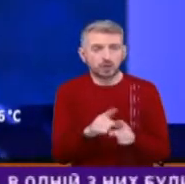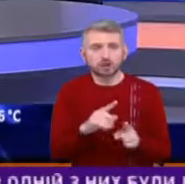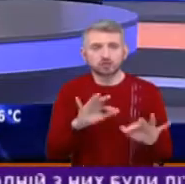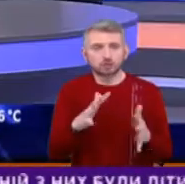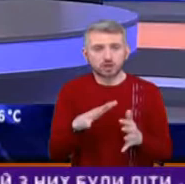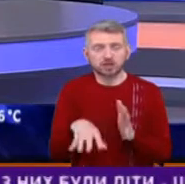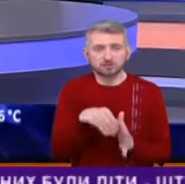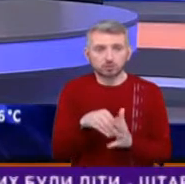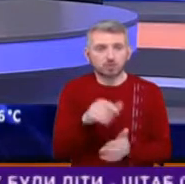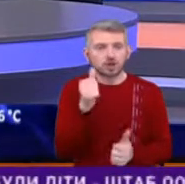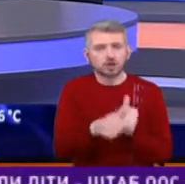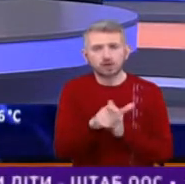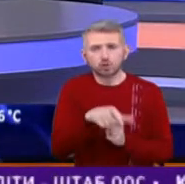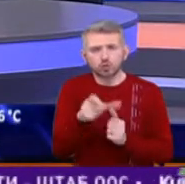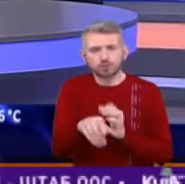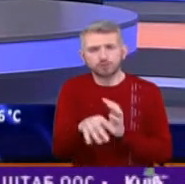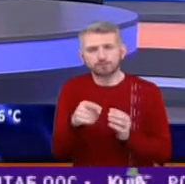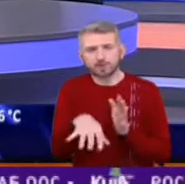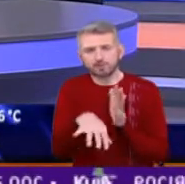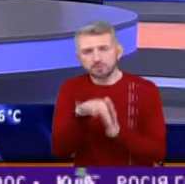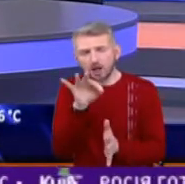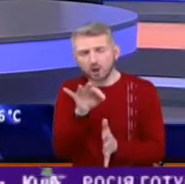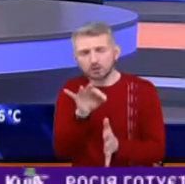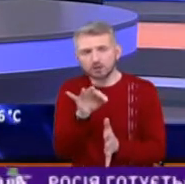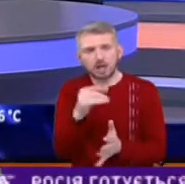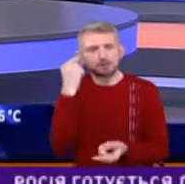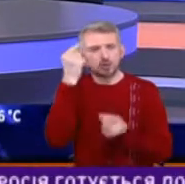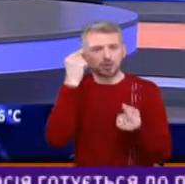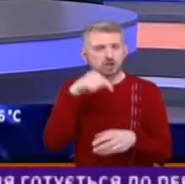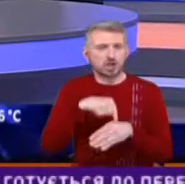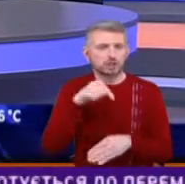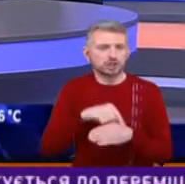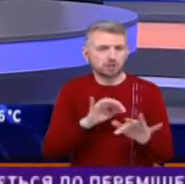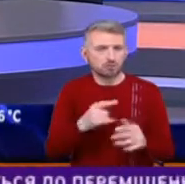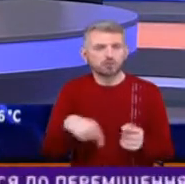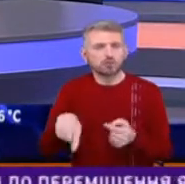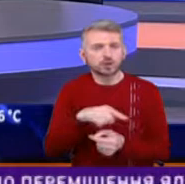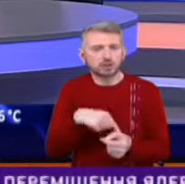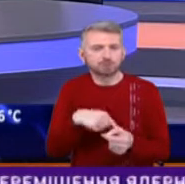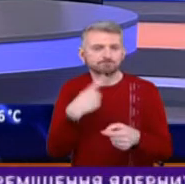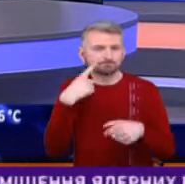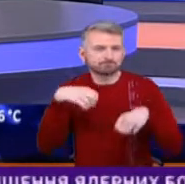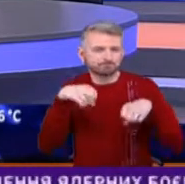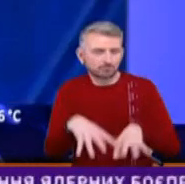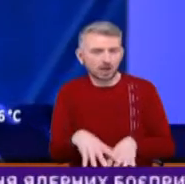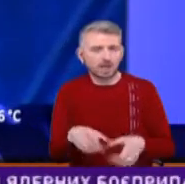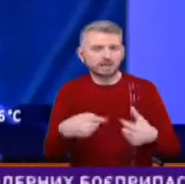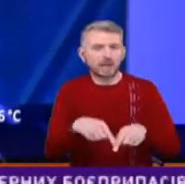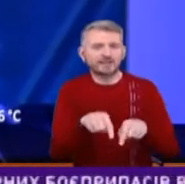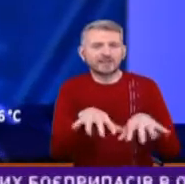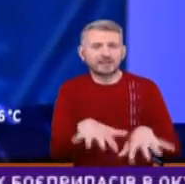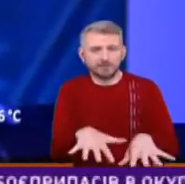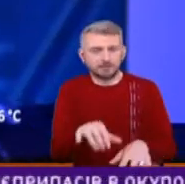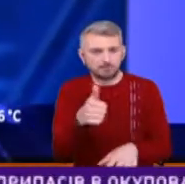люди визначаються, це такий психологічний, емоційний момент, вони безпосередньо визначаються на дільниці, це перше.